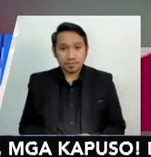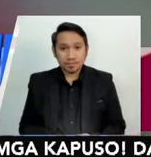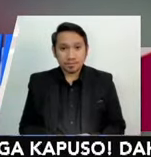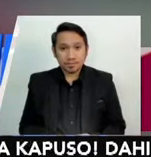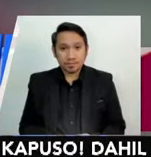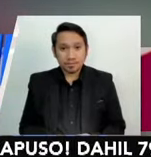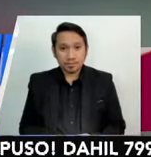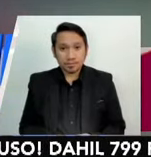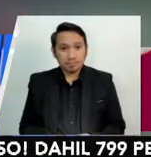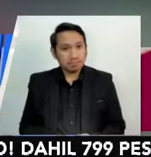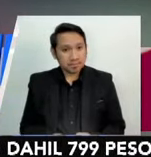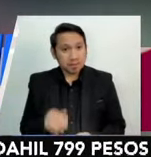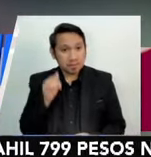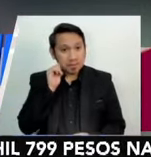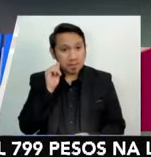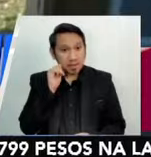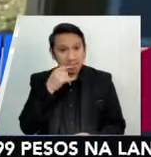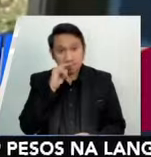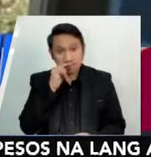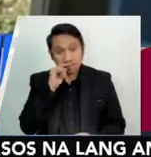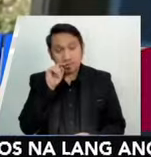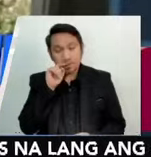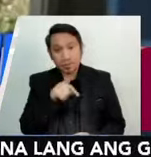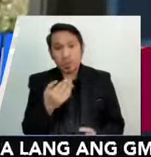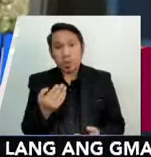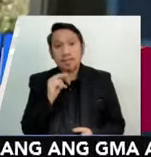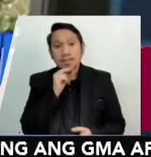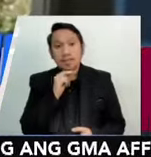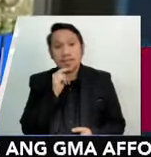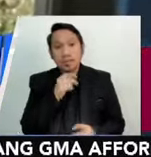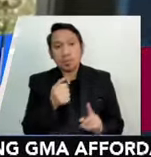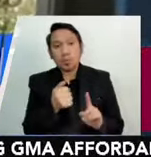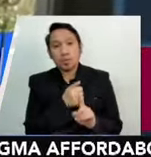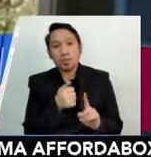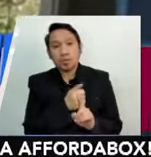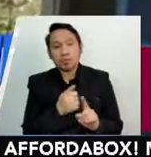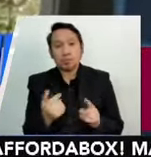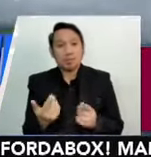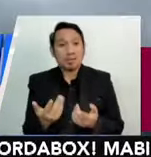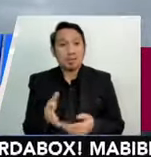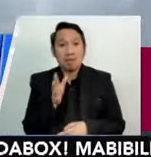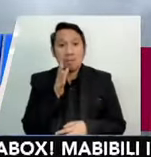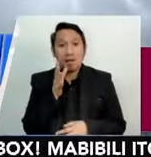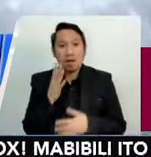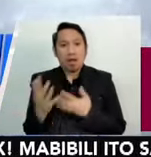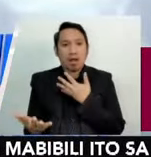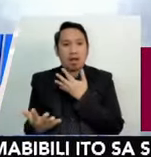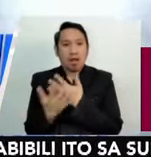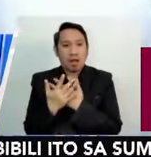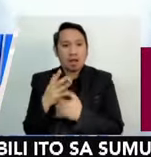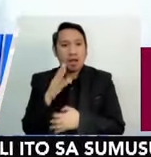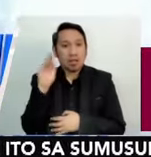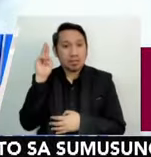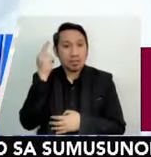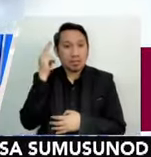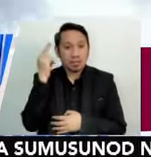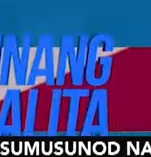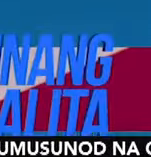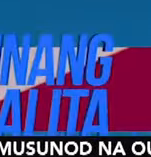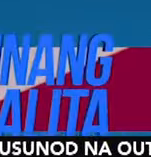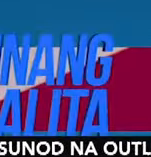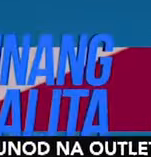Batang babae sa Talisay, Negros Occidental, minaltrato at kinulong umano ng kanyang nanay at tiyuhin dahil daw sa hindi nasunod na